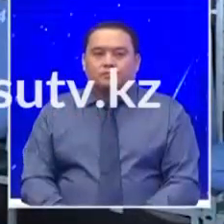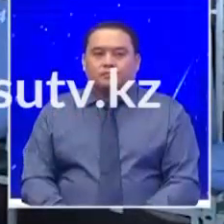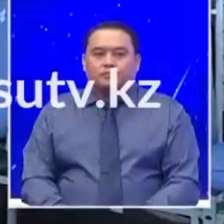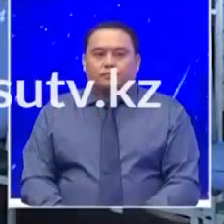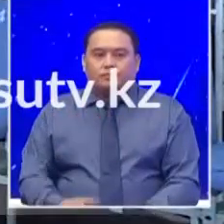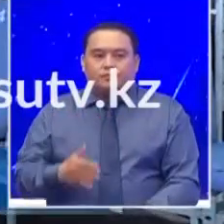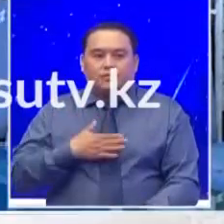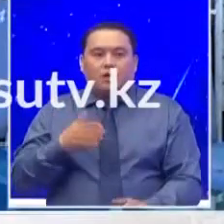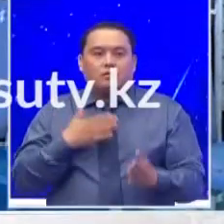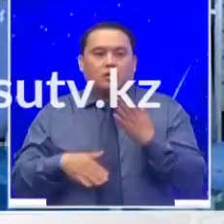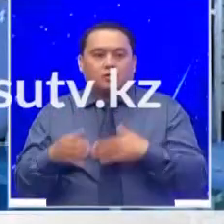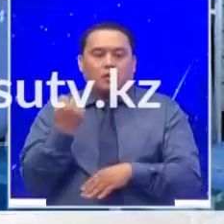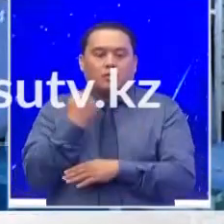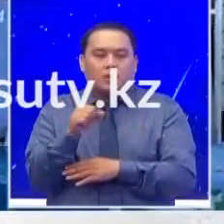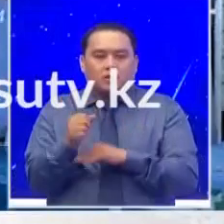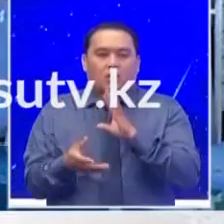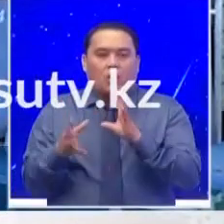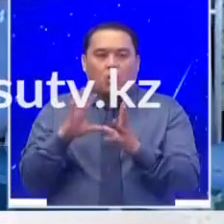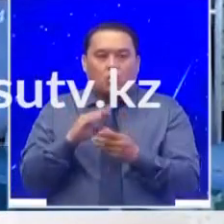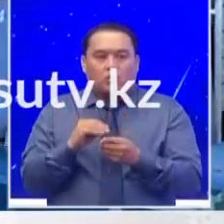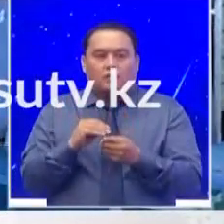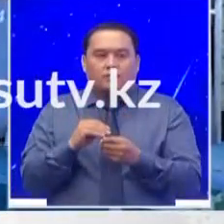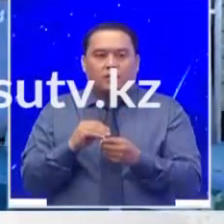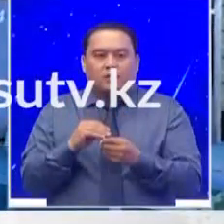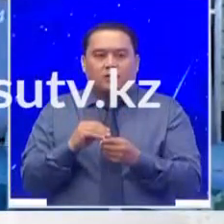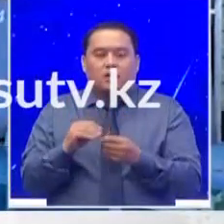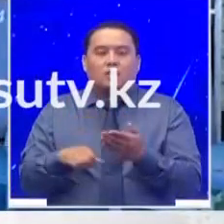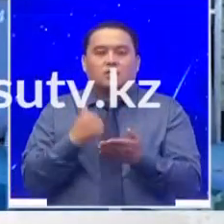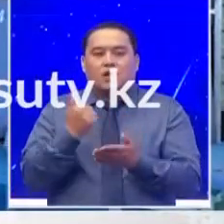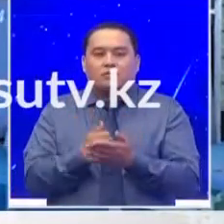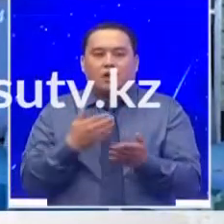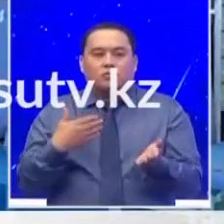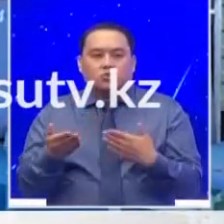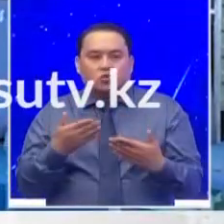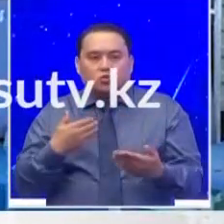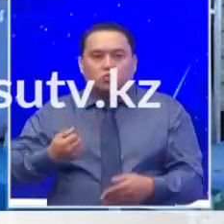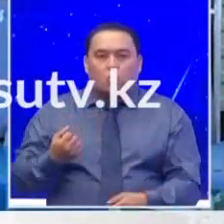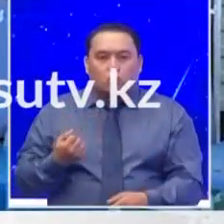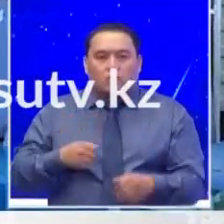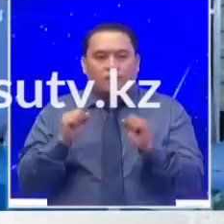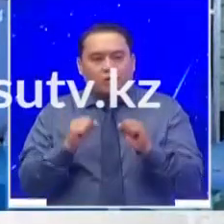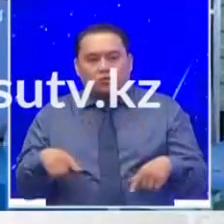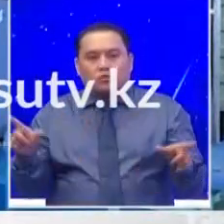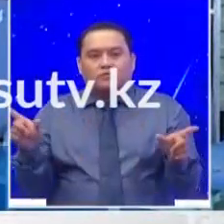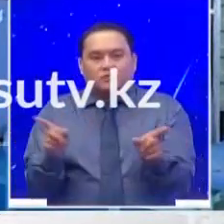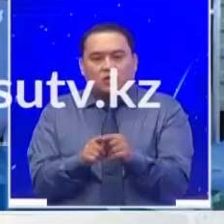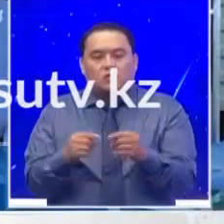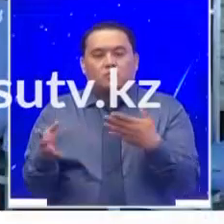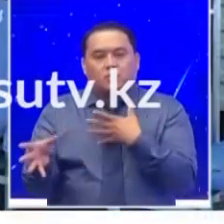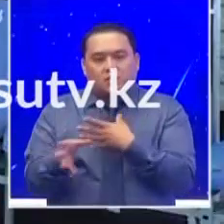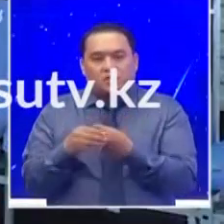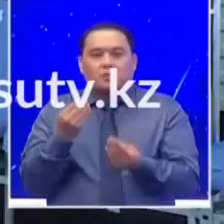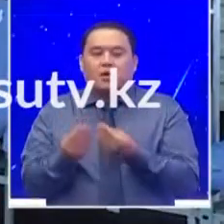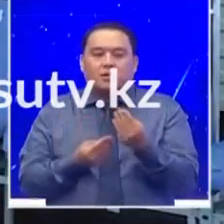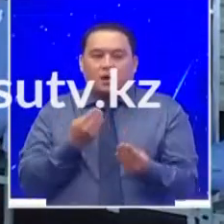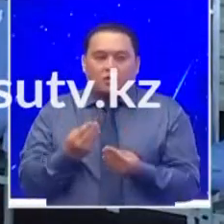5-0. Я, конечно, рад, что мы победили, но результат здесь на второстепенном месте. Главное – общение друзей, возможность снова встретиться и поиграть вместе.